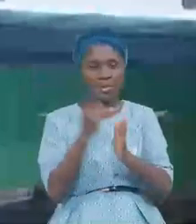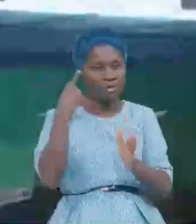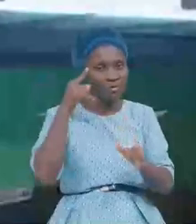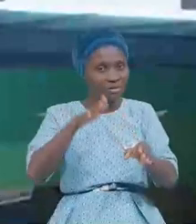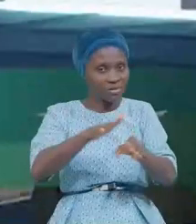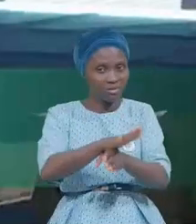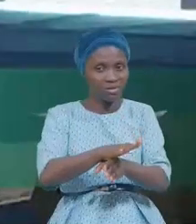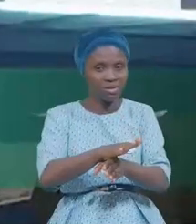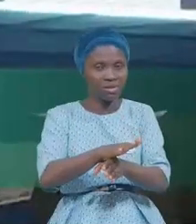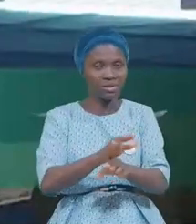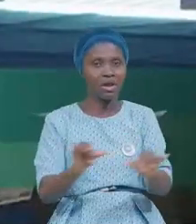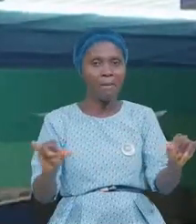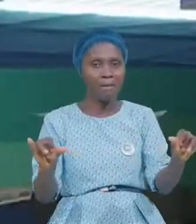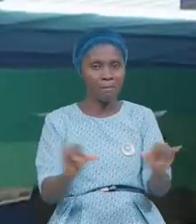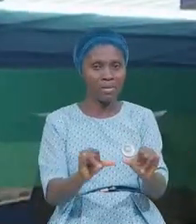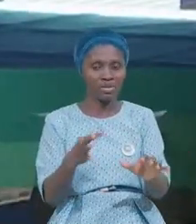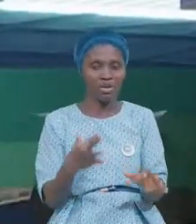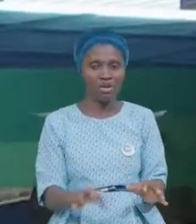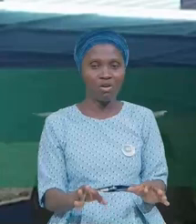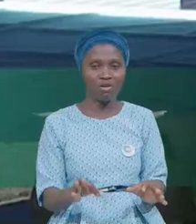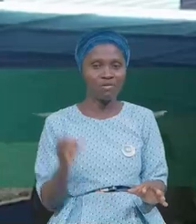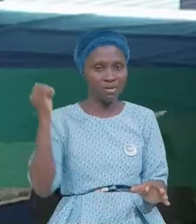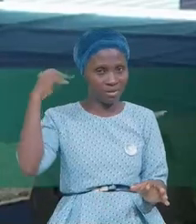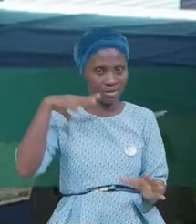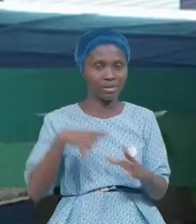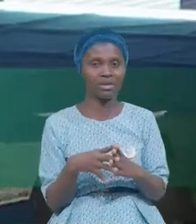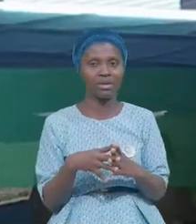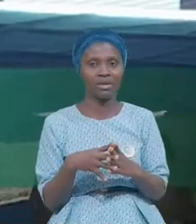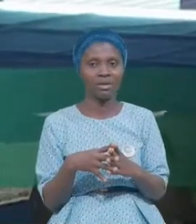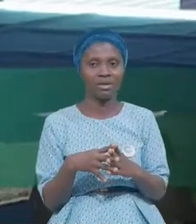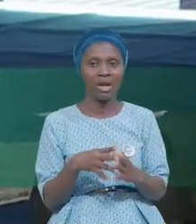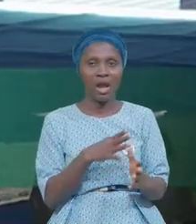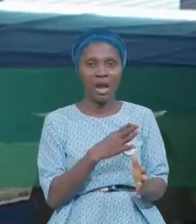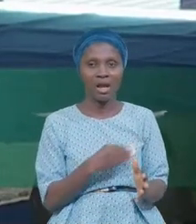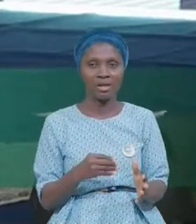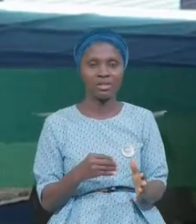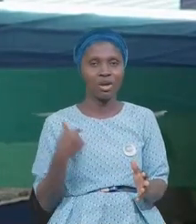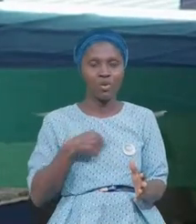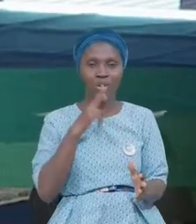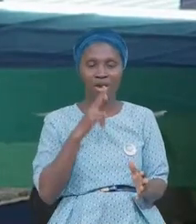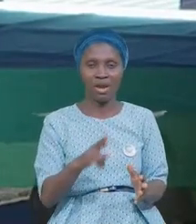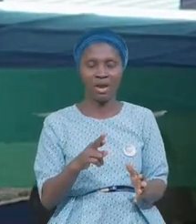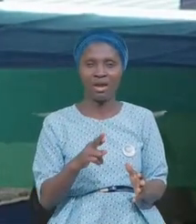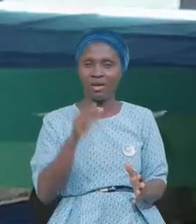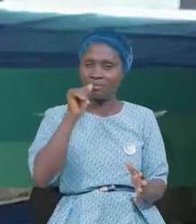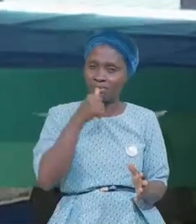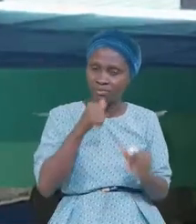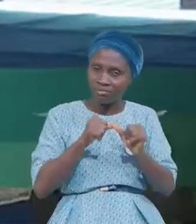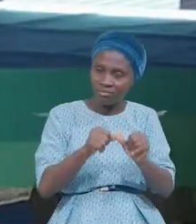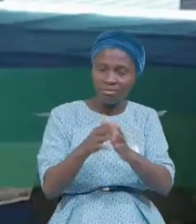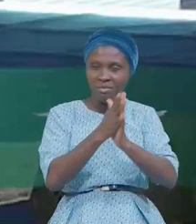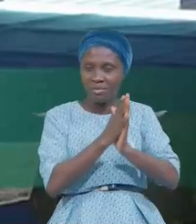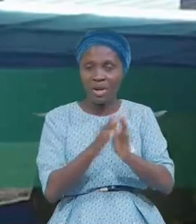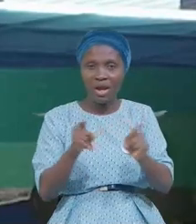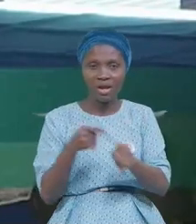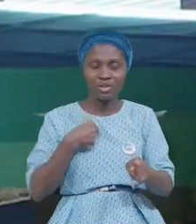la prière importunée pour la grâce suffit. Troisième